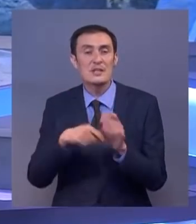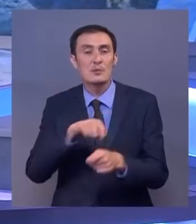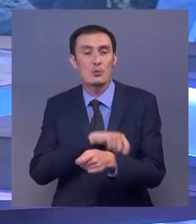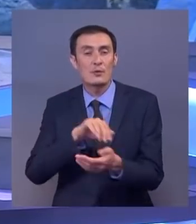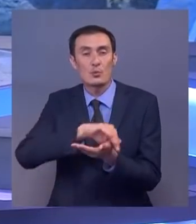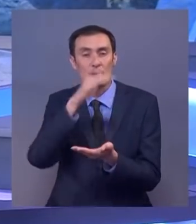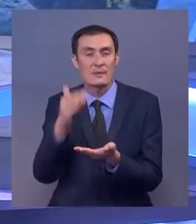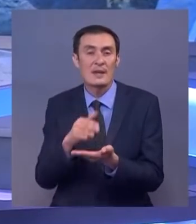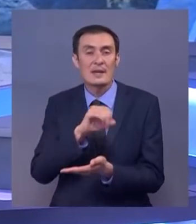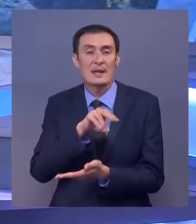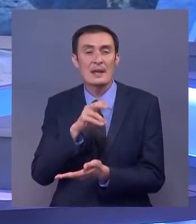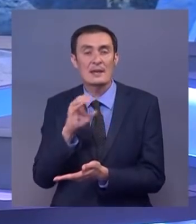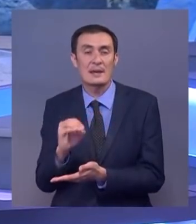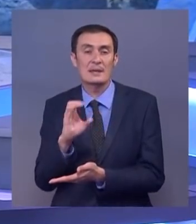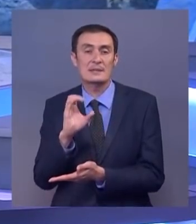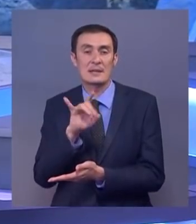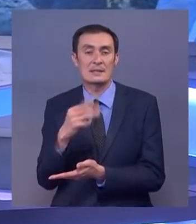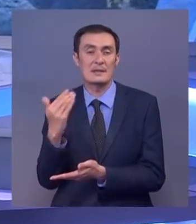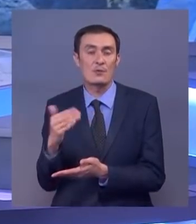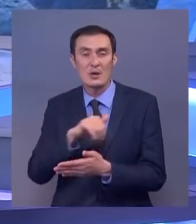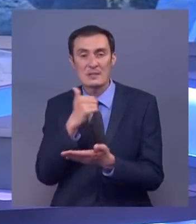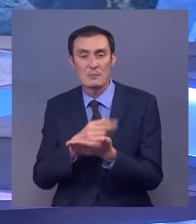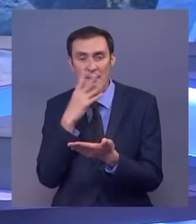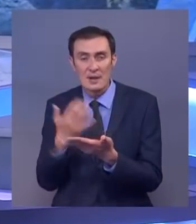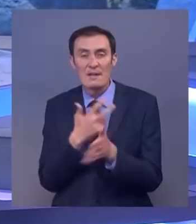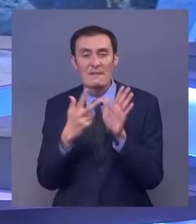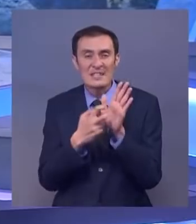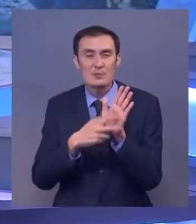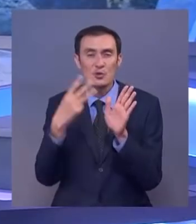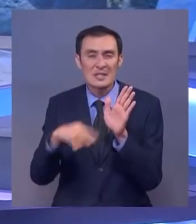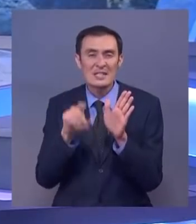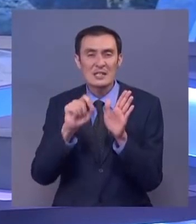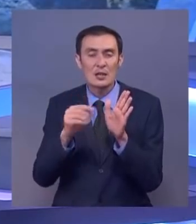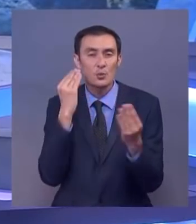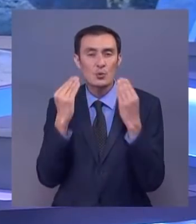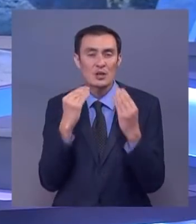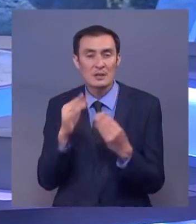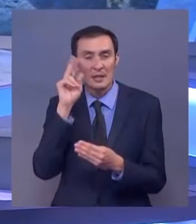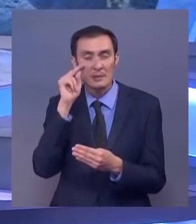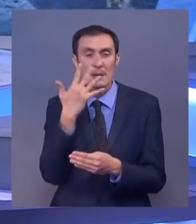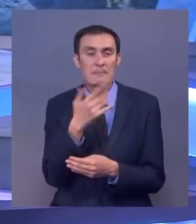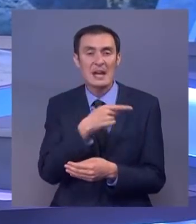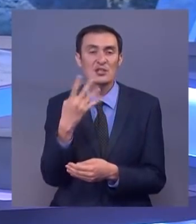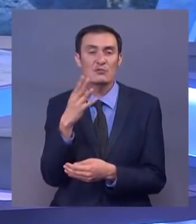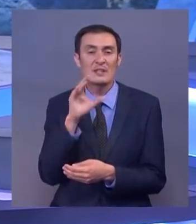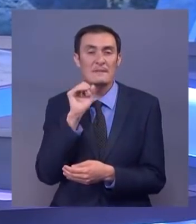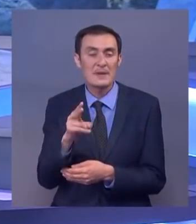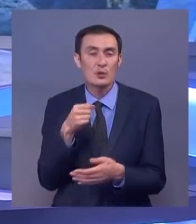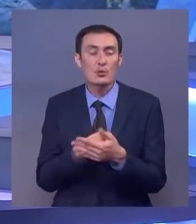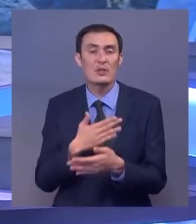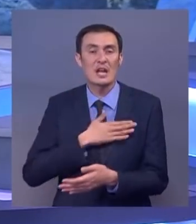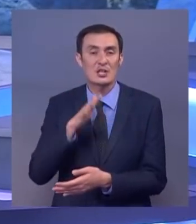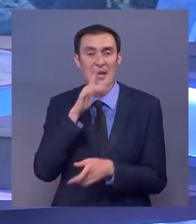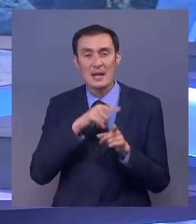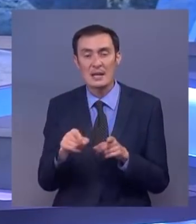6-метрового кургана Елеке-Сазы. У его основания обнаружили 830 золотых украшений, датируемых 5-4 веком до